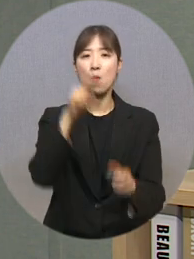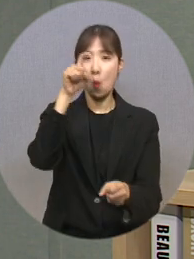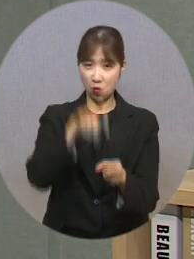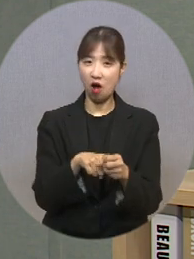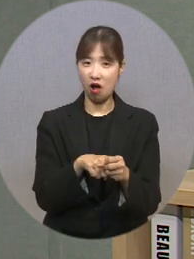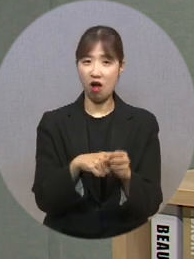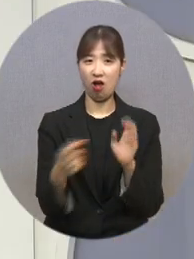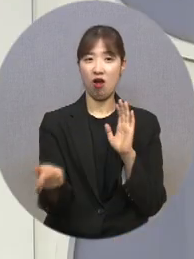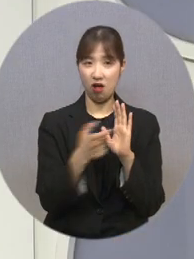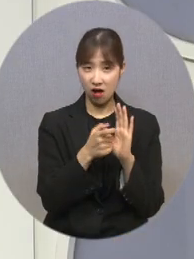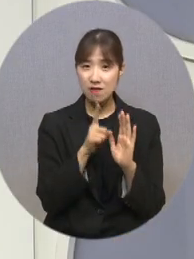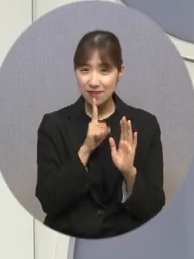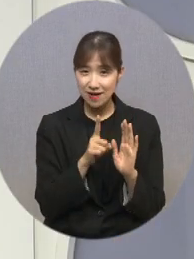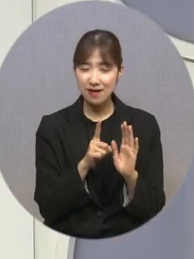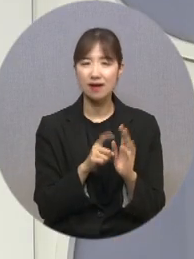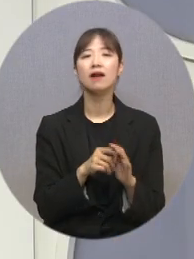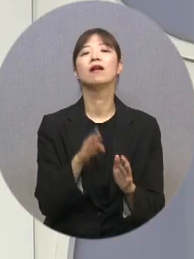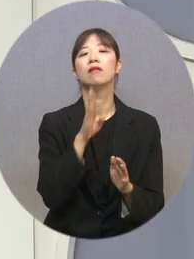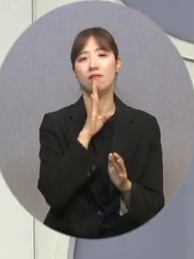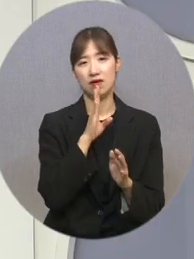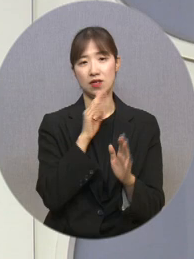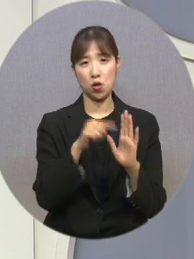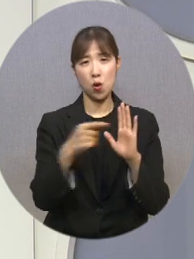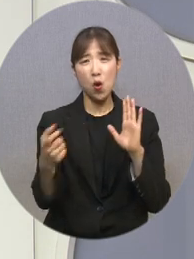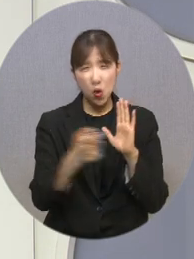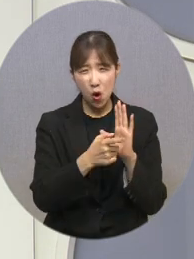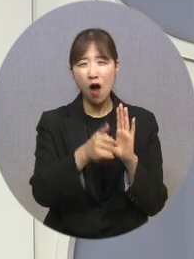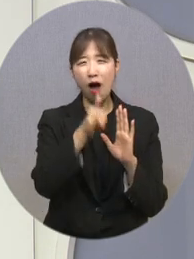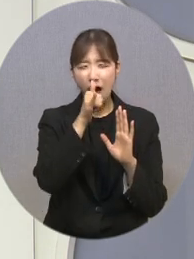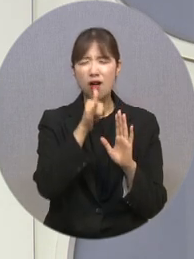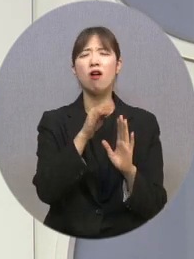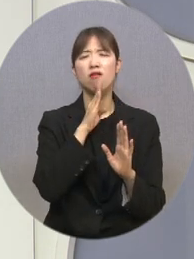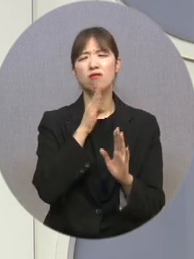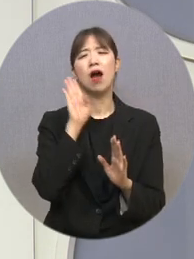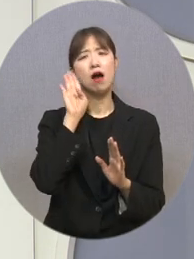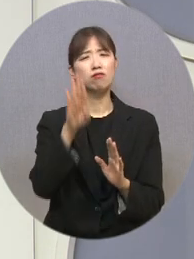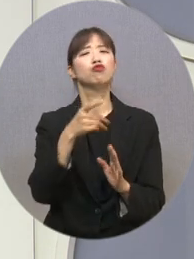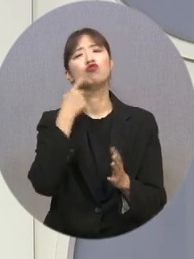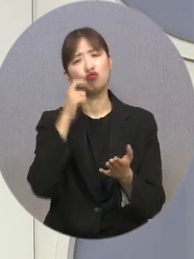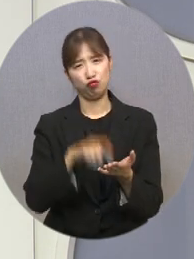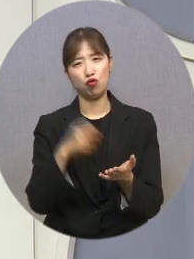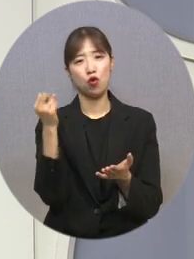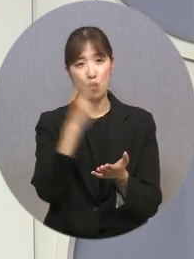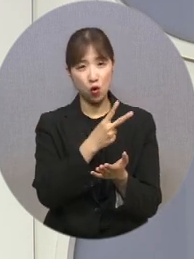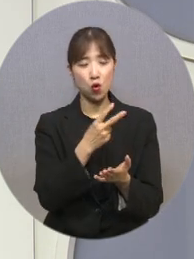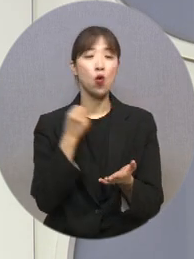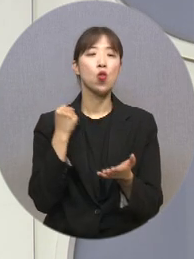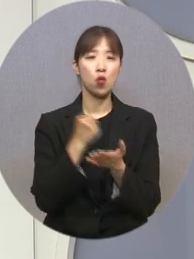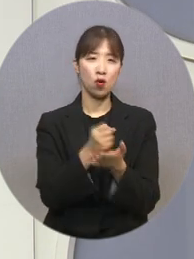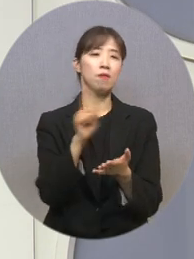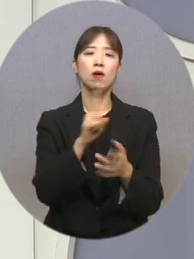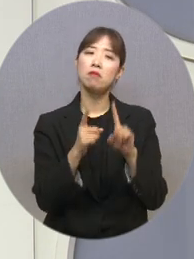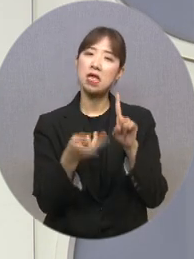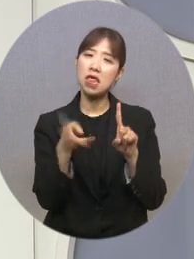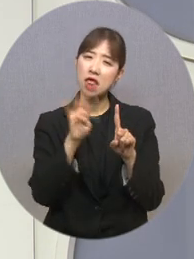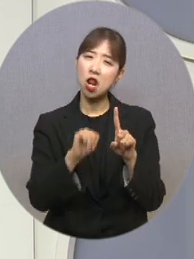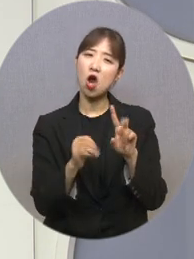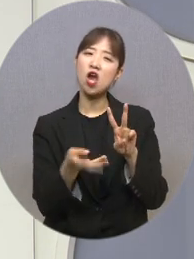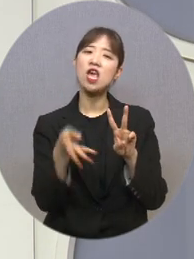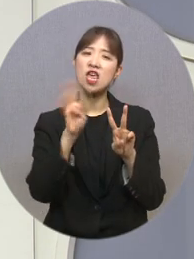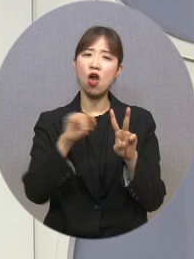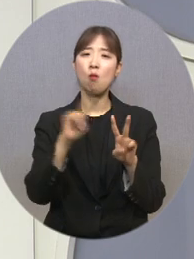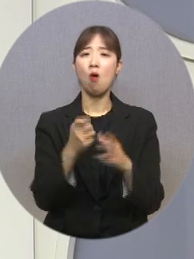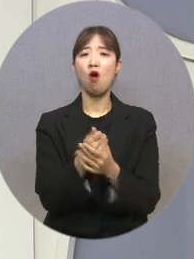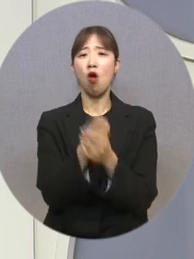목적을 밝혀라. 예, 예. 거기다 기재하면 굉장히 쉽죠. 그 다음에는 통장으로 돈을. 또 사기꾼들은 뭐 1억, 2억 되는 돈도